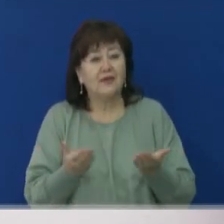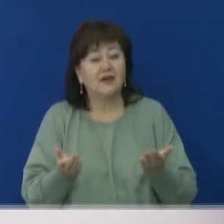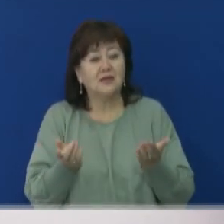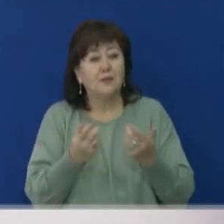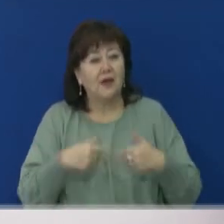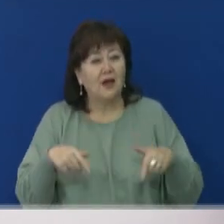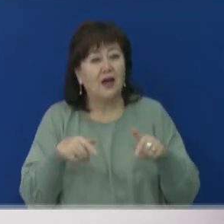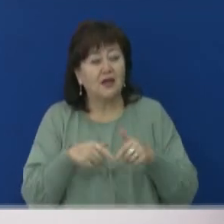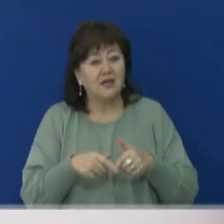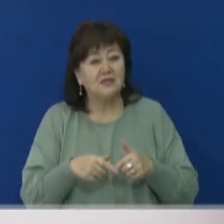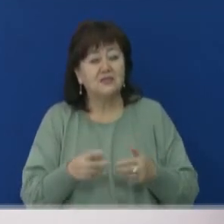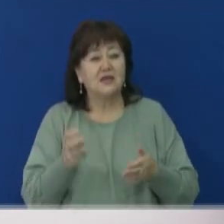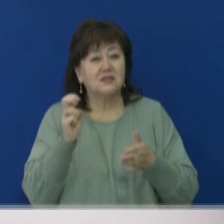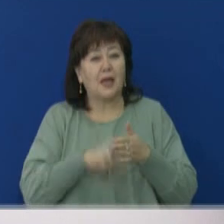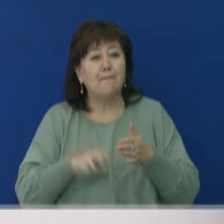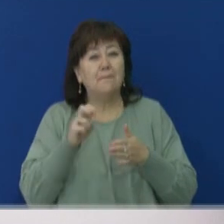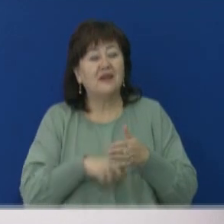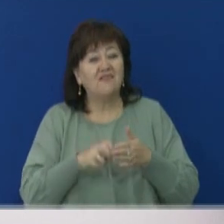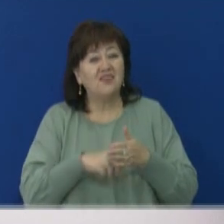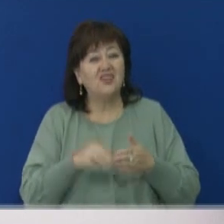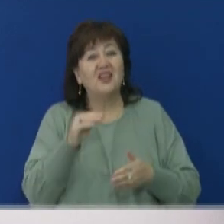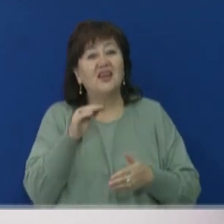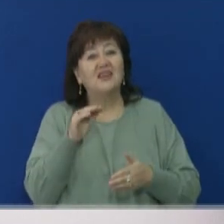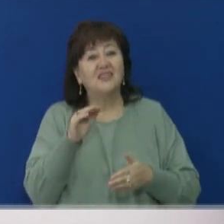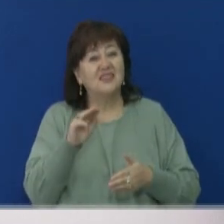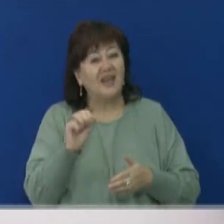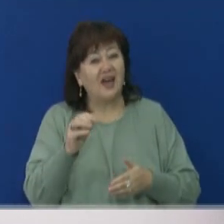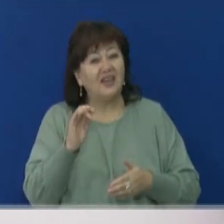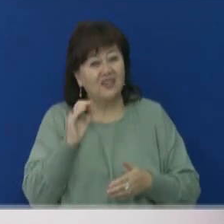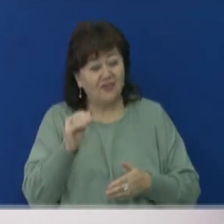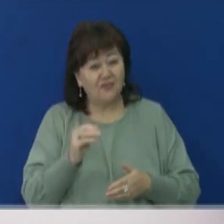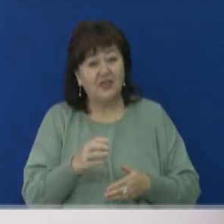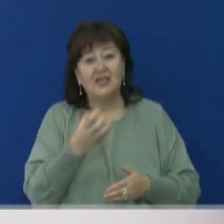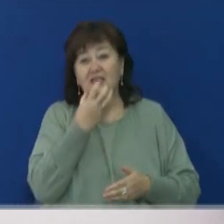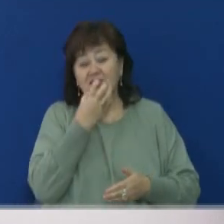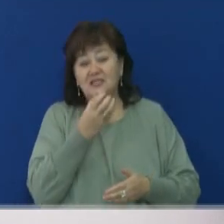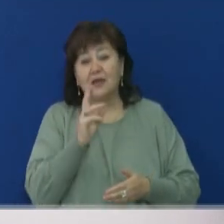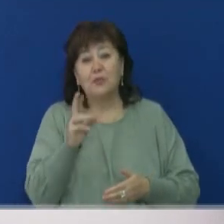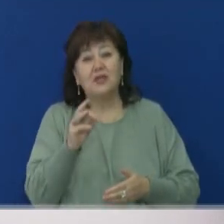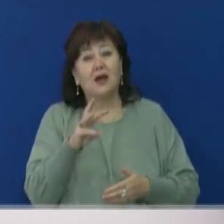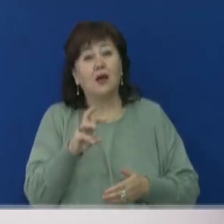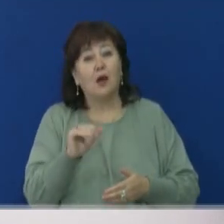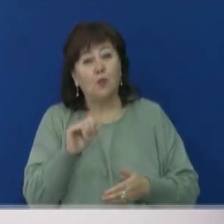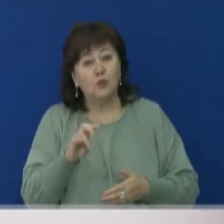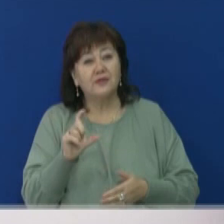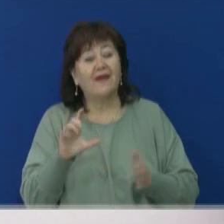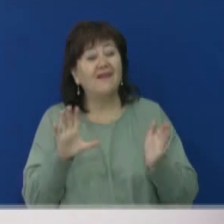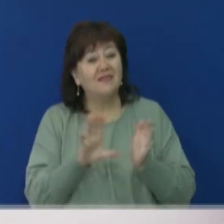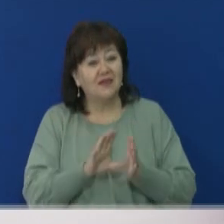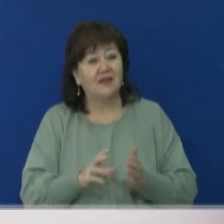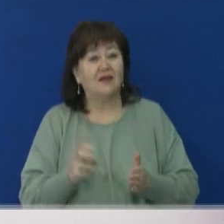энергиясын беру жөніндегі қызметтеріне тарифтерді төмендетті. Олардың қатарында Тепло Коммунэнерго мекемесі де бар.